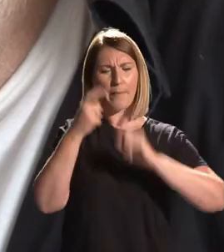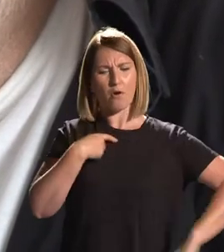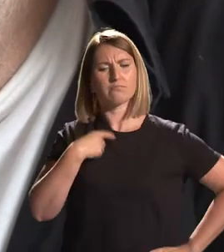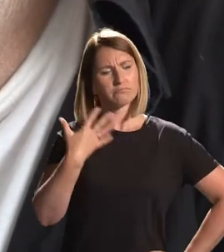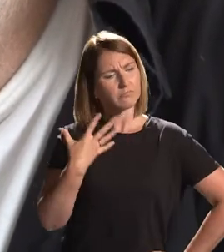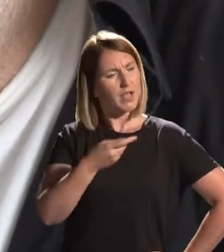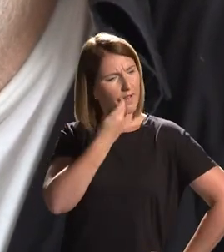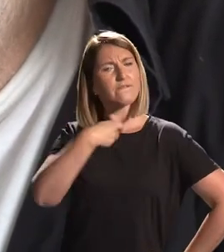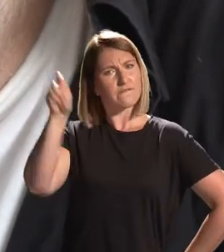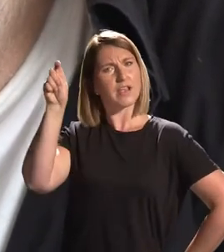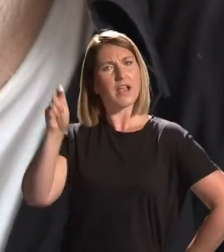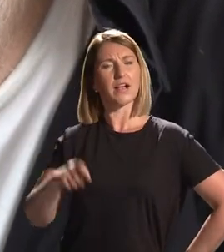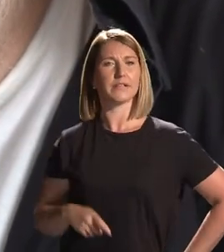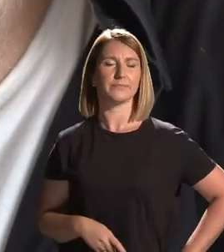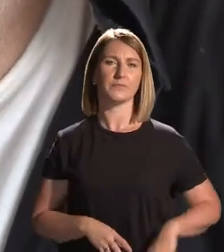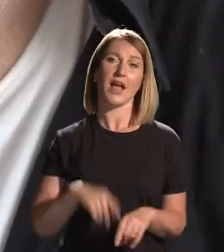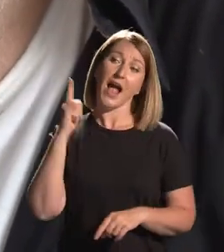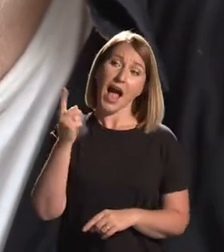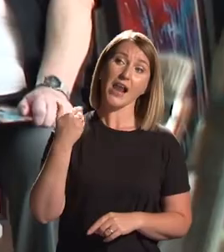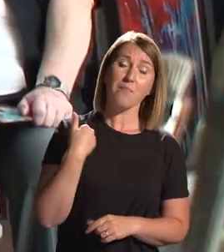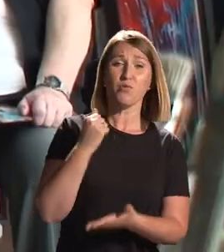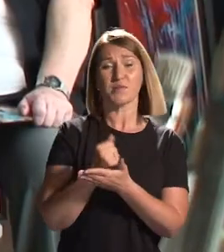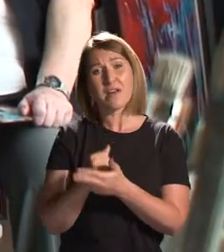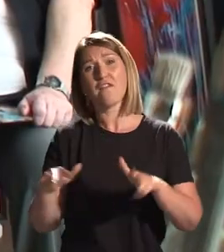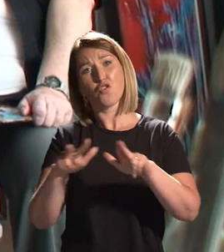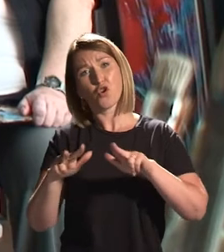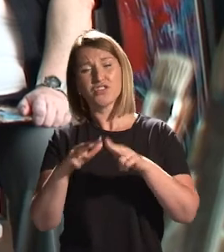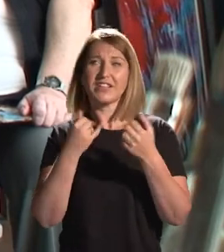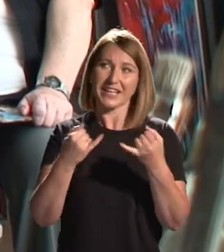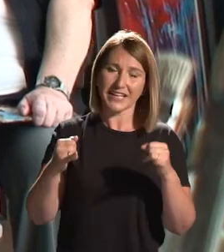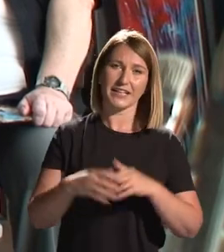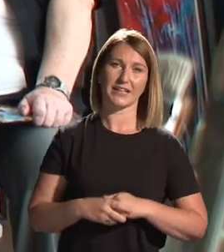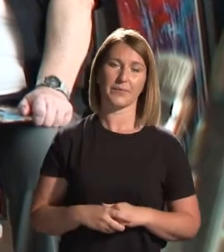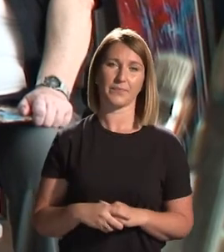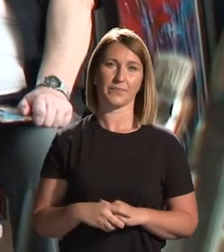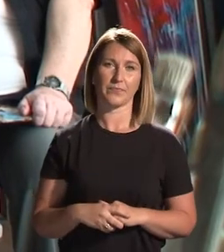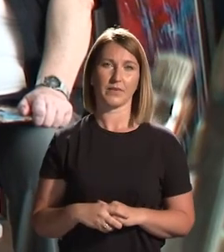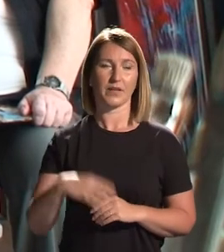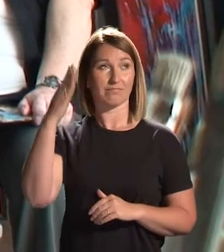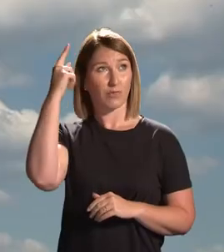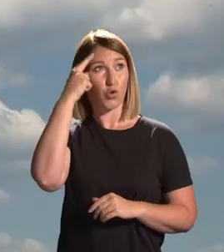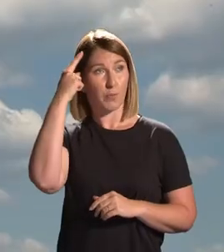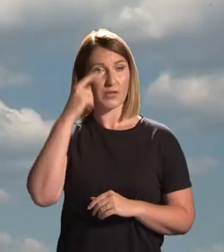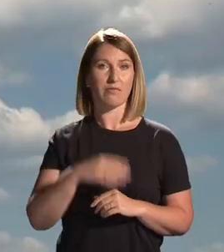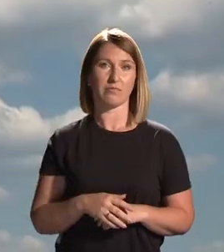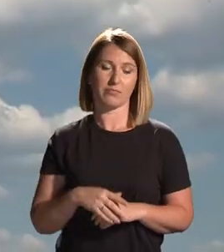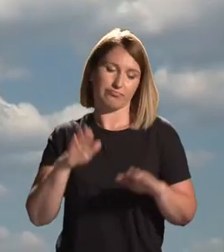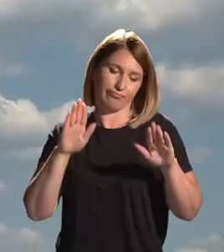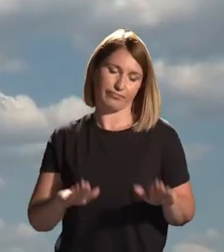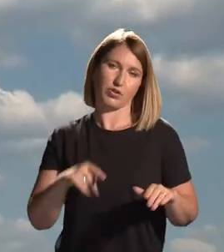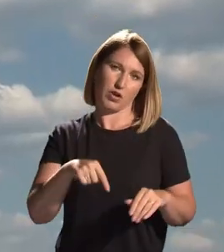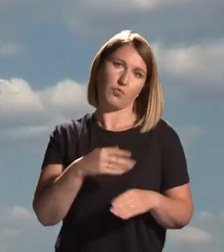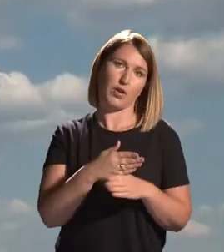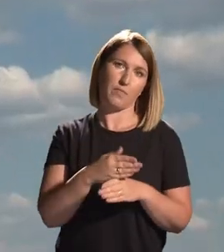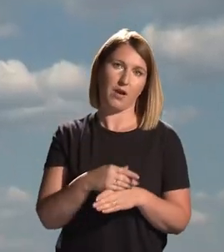gdzieś jechać w końcu, no ale takie i rodzinne sprawy i różne inne, które miałem na głowie, zrobiły to, że zostałem w